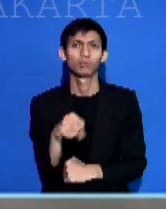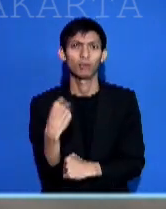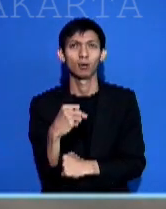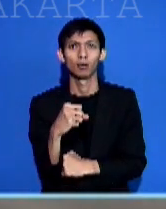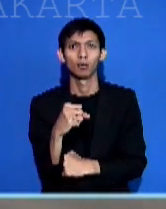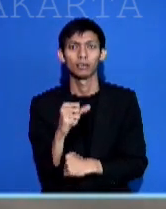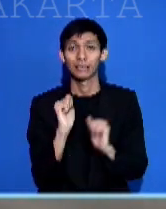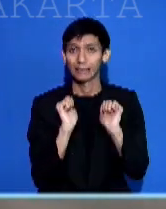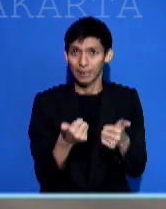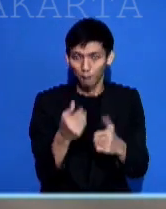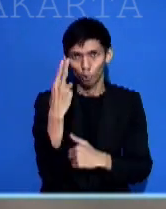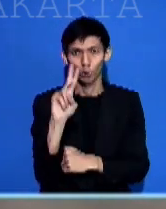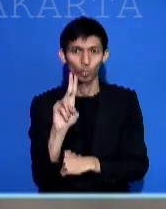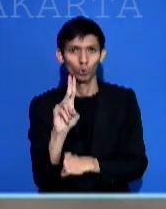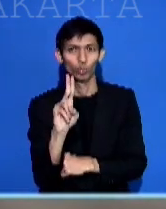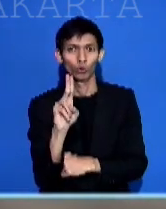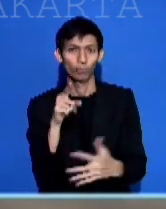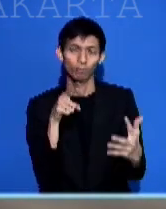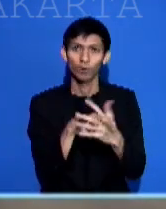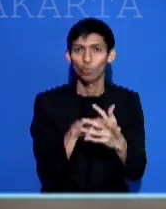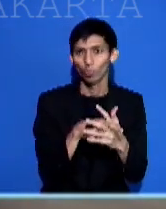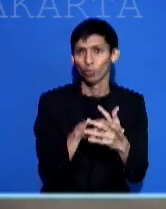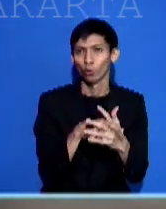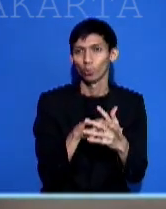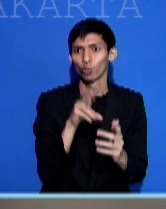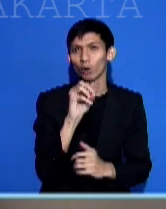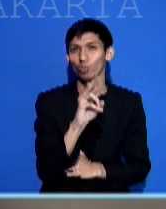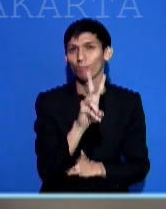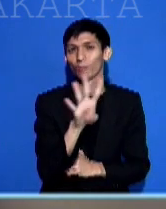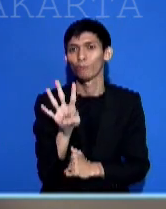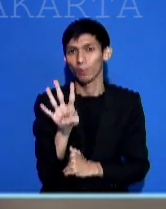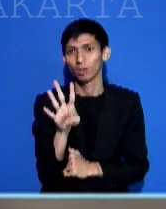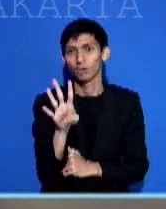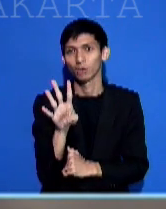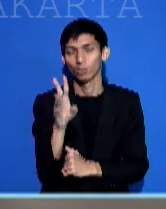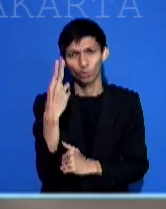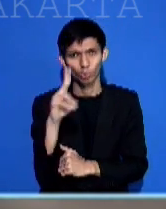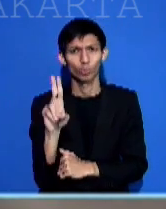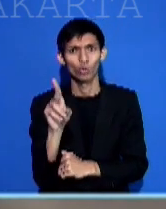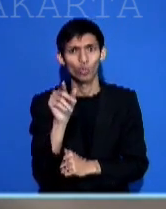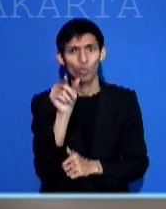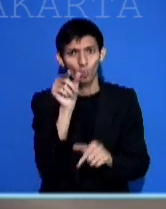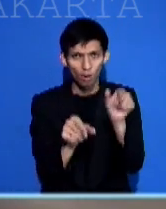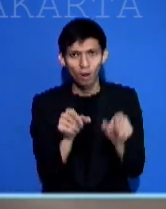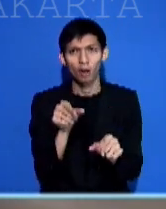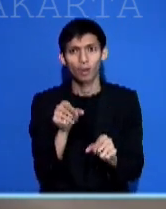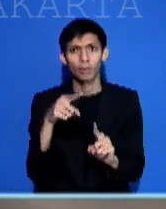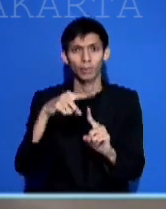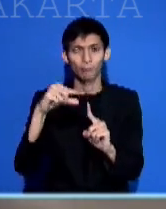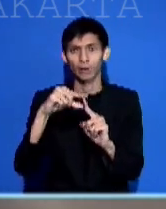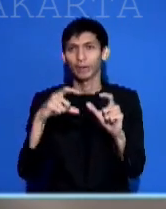persiapan untuk pemilu 2024 bagi TPS khusus yang ada di